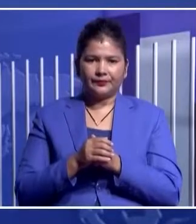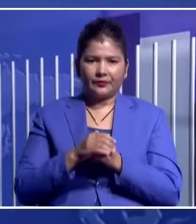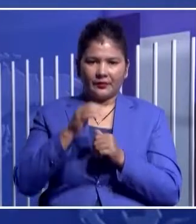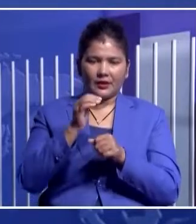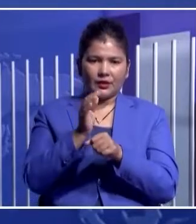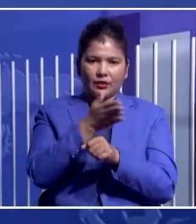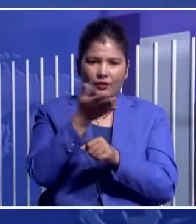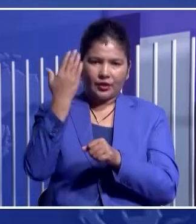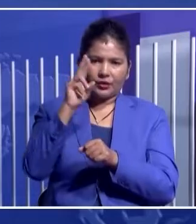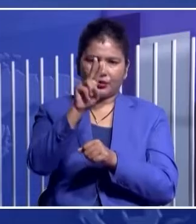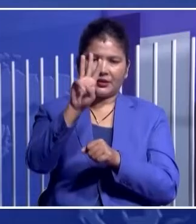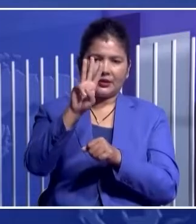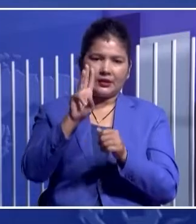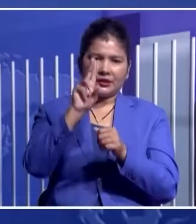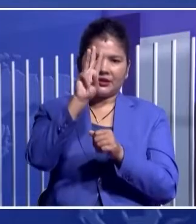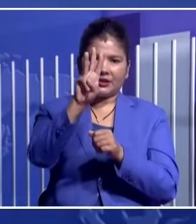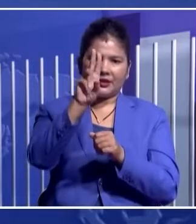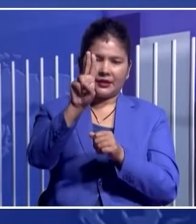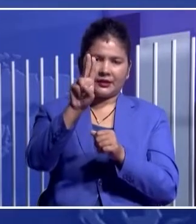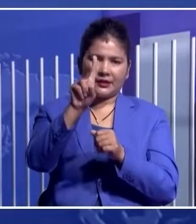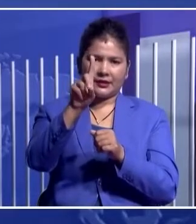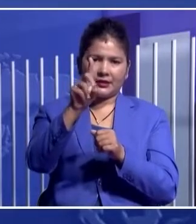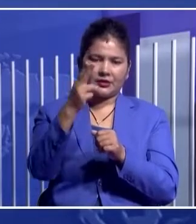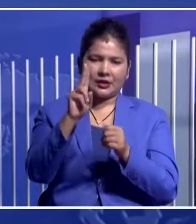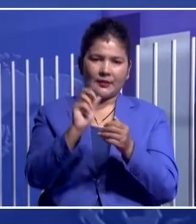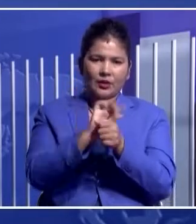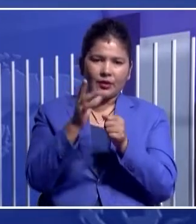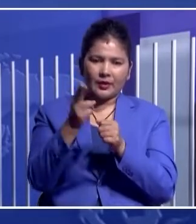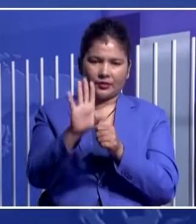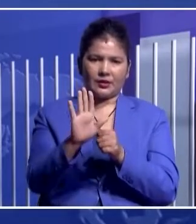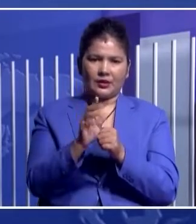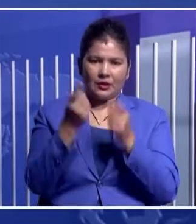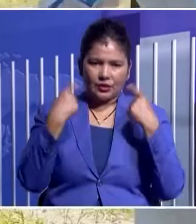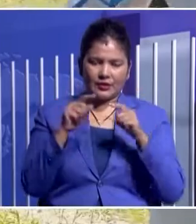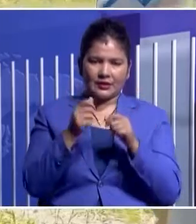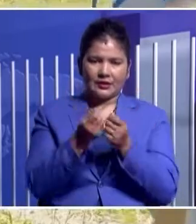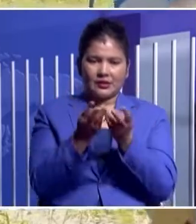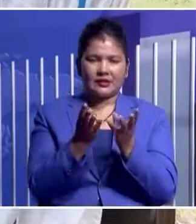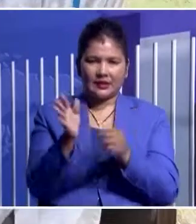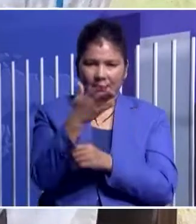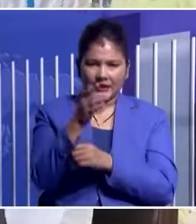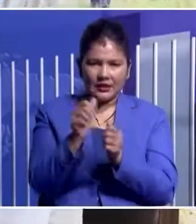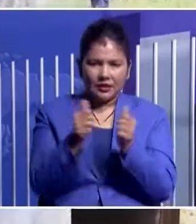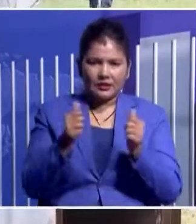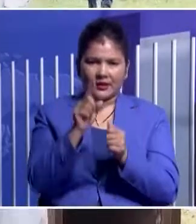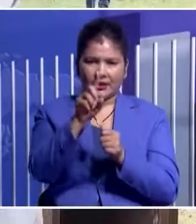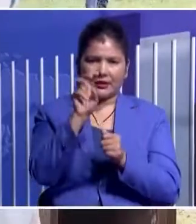पछिल्लो 24 थप 31 कोरोना भाइरसको संक्रमण पुष्टि भएको छ। स्वास्थ्य तथा जनसङ्ख्या मन्त्रालयका